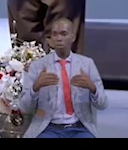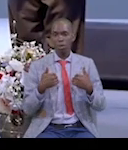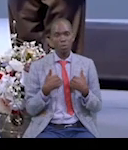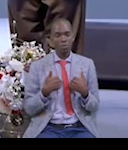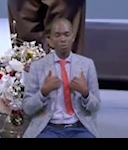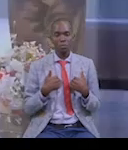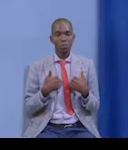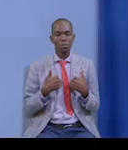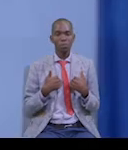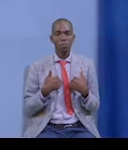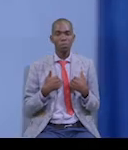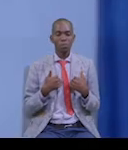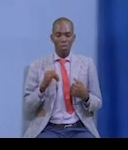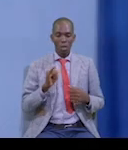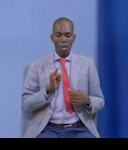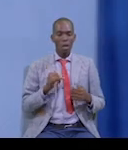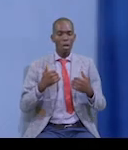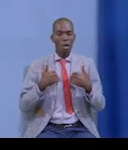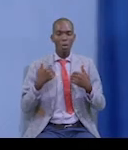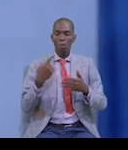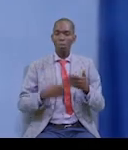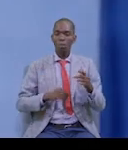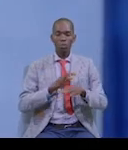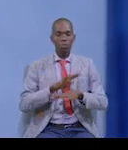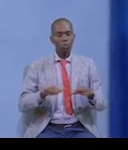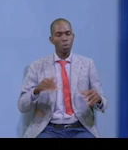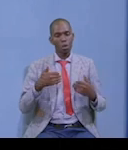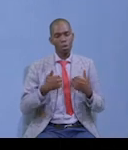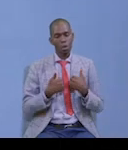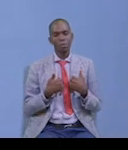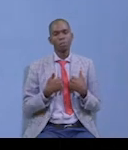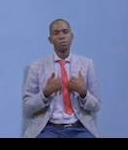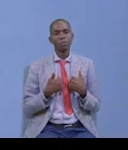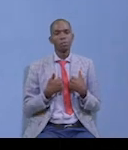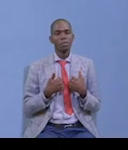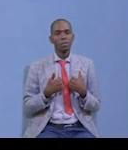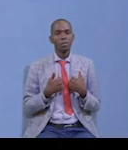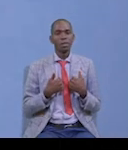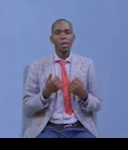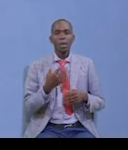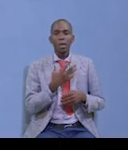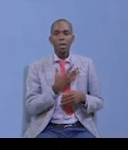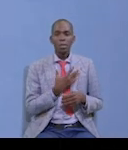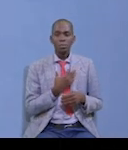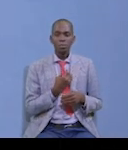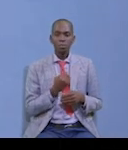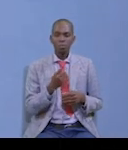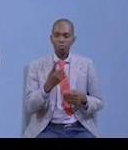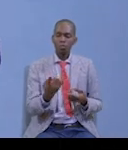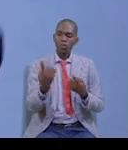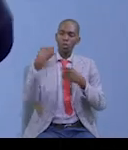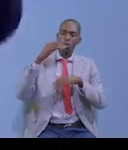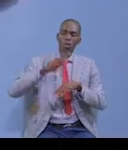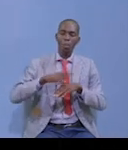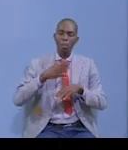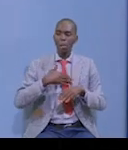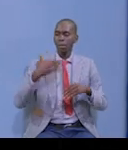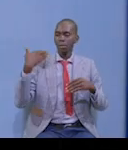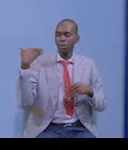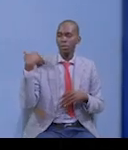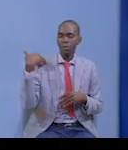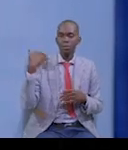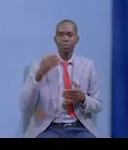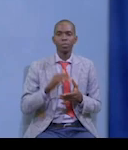ఉంటానో దాన్ని మీరు కలిగి ఉంటారు. మీరేం కలిగి ఉండరు దానిని కలిగి ఉంటారు. On my shoulder. నా భుజాల మీద